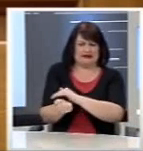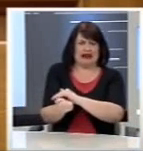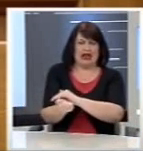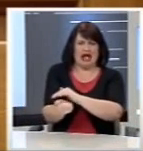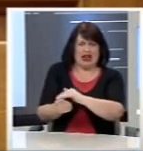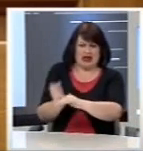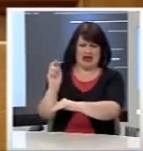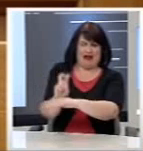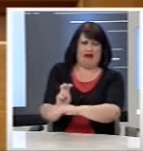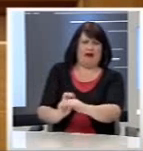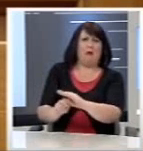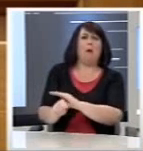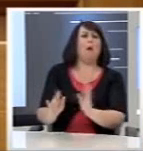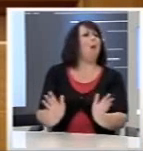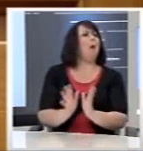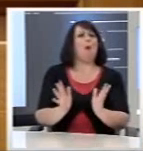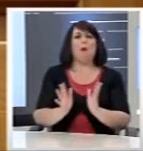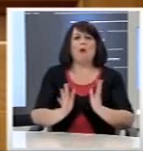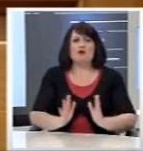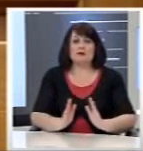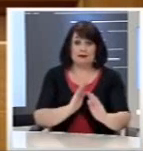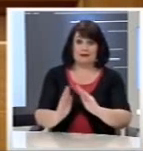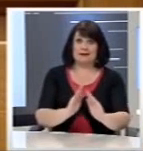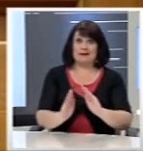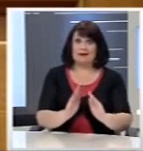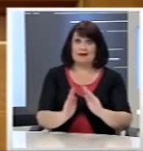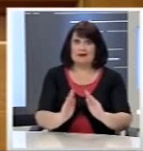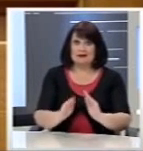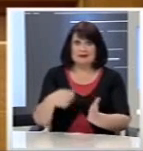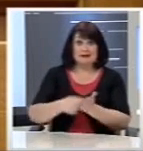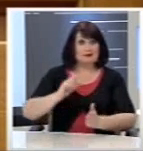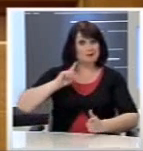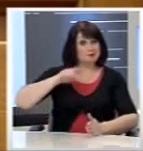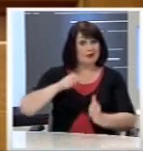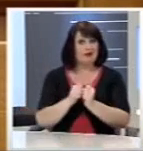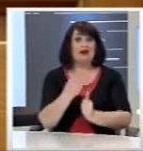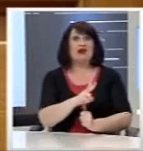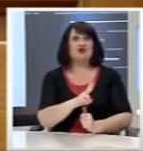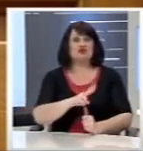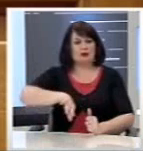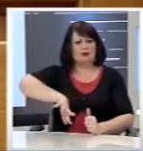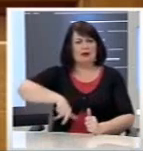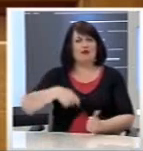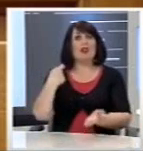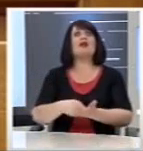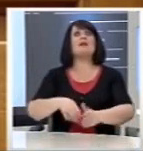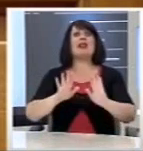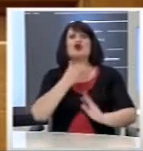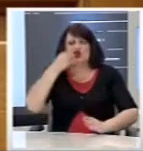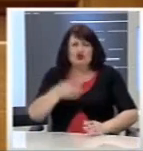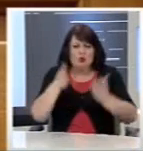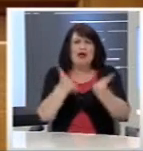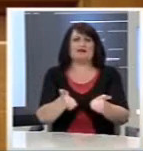σας, προφέροντας αμνηστία στους μεγαλοσχήμονες φίλους σας. Θεσμική χυδαιότητα